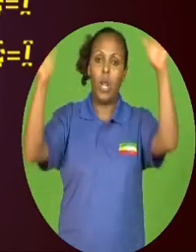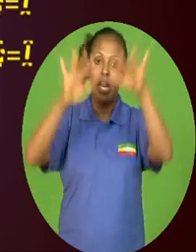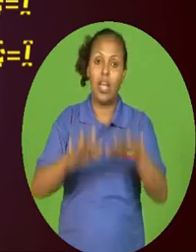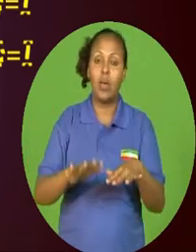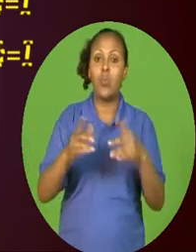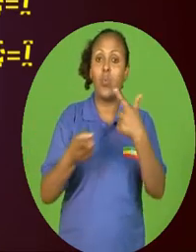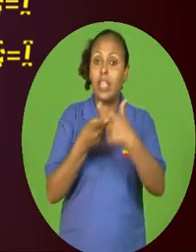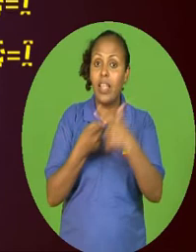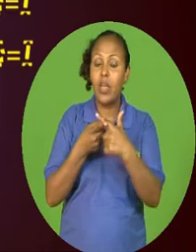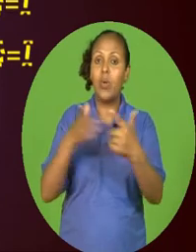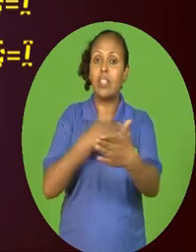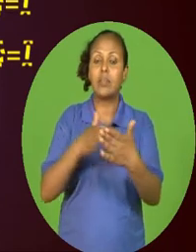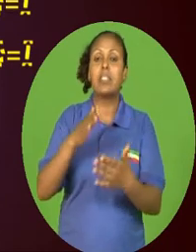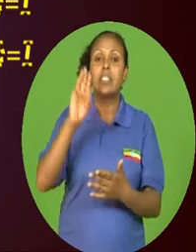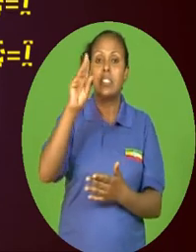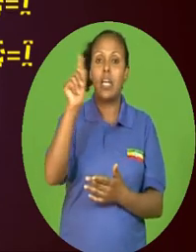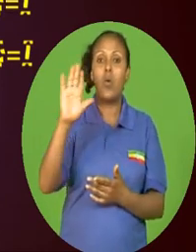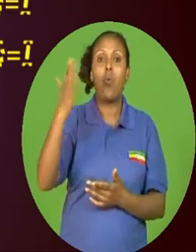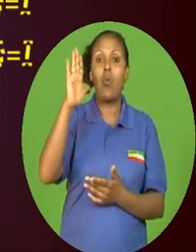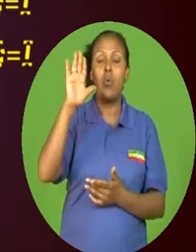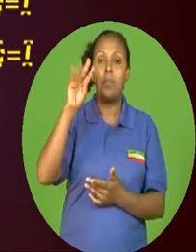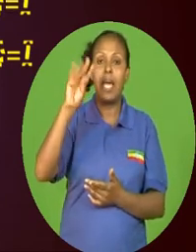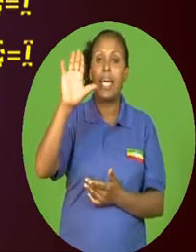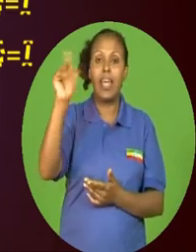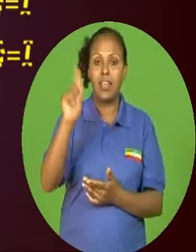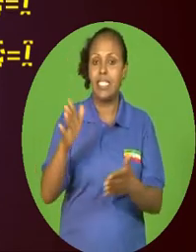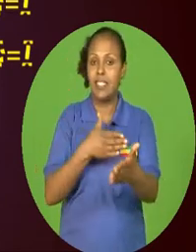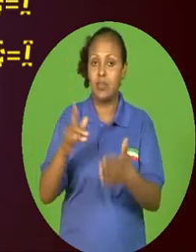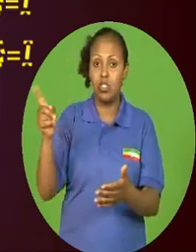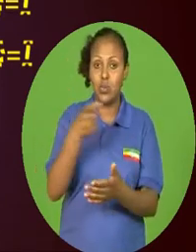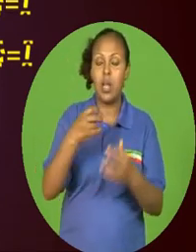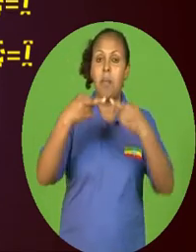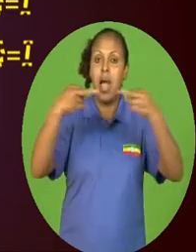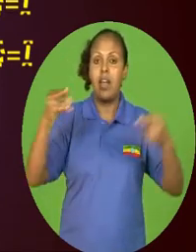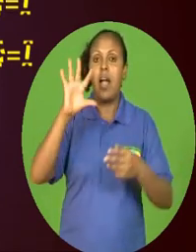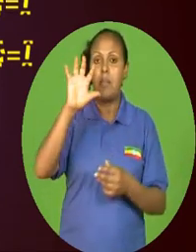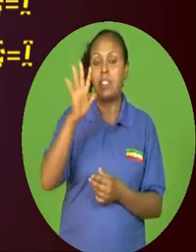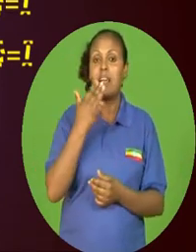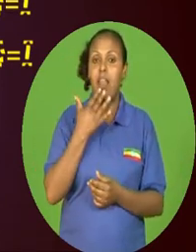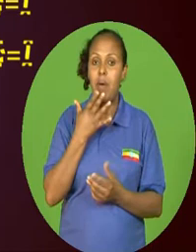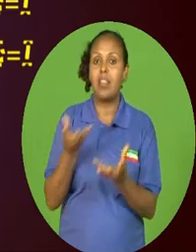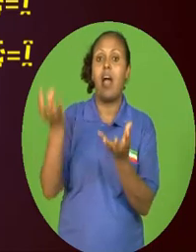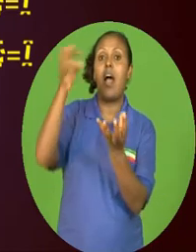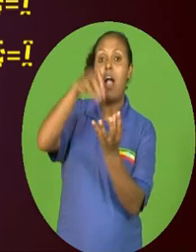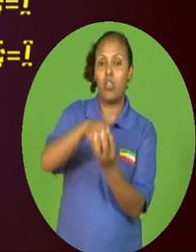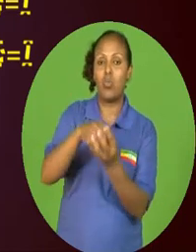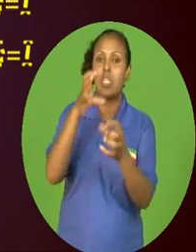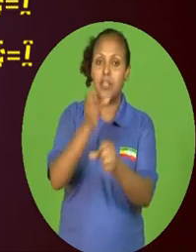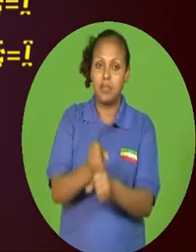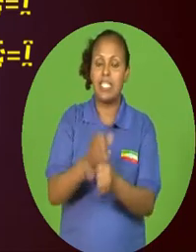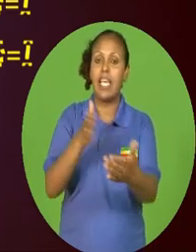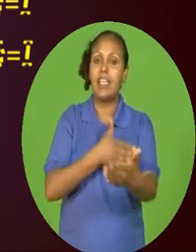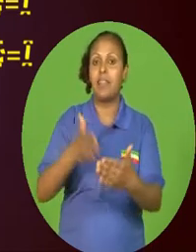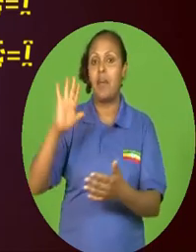ወረደ። ሁለተኛው የግጥም አይነት ሰንጎ መገን ግጥም ሲሆን ይህም በሐረግ 5 ቀለማት